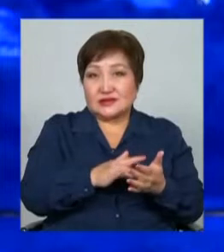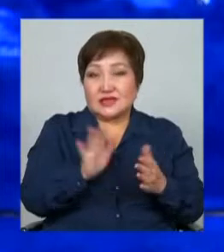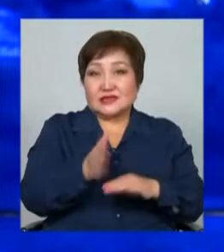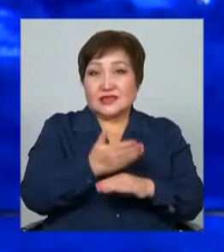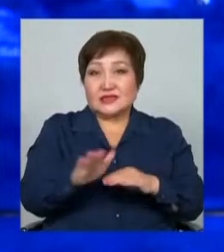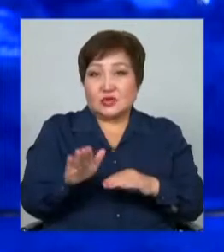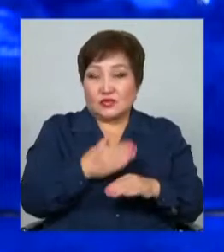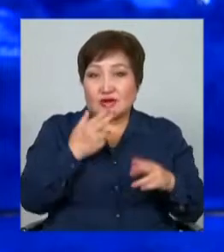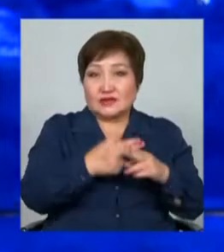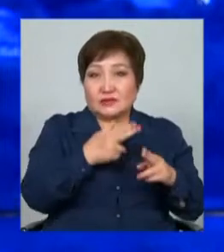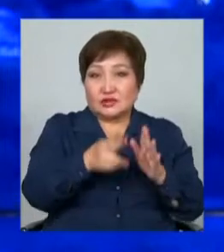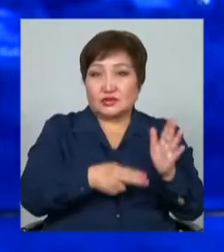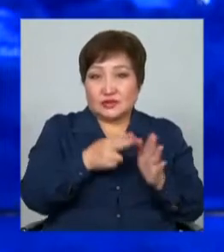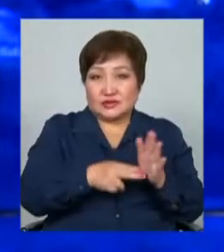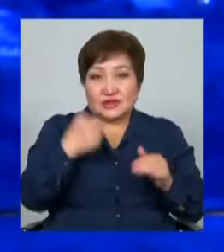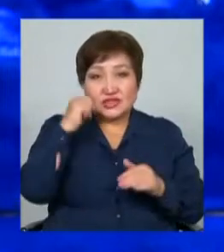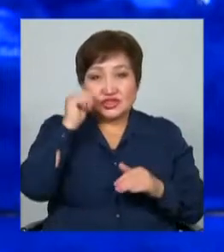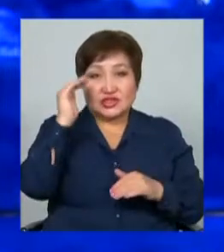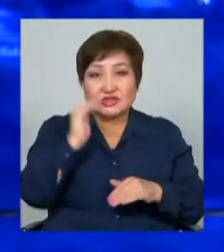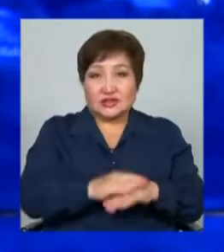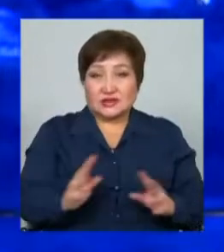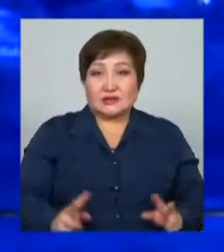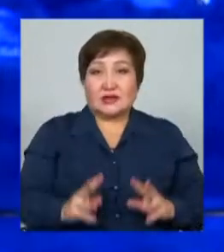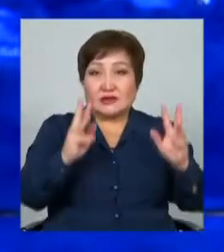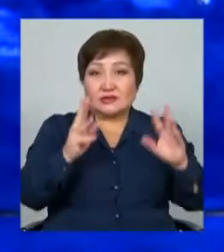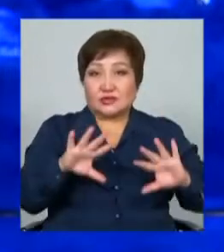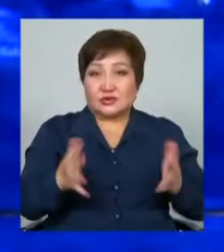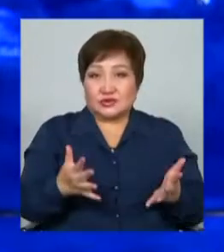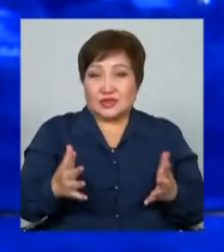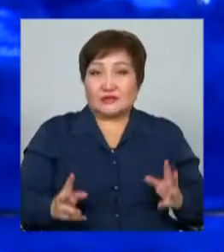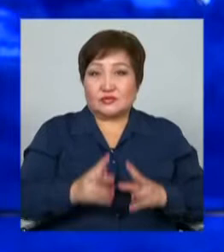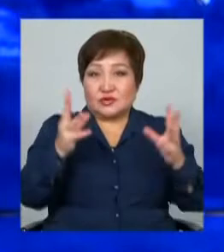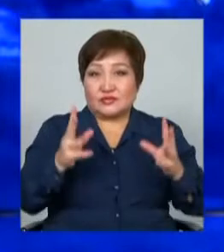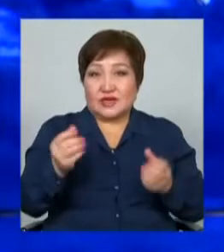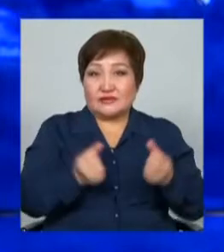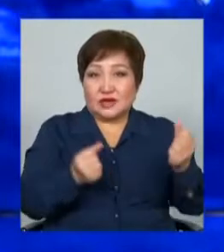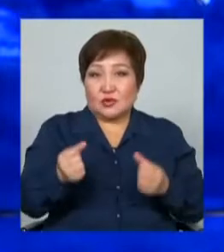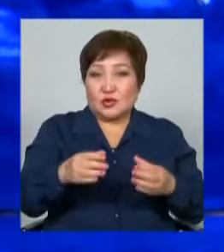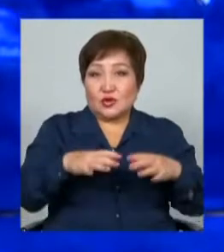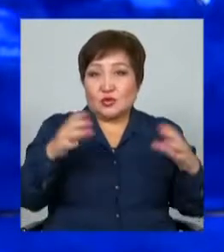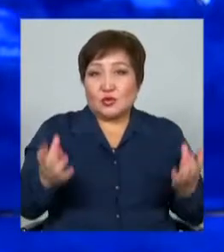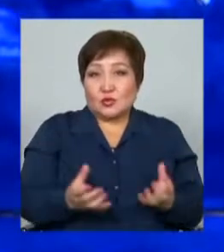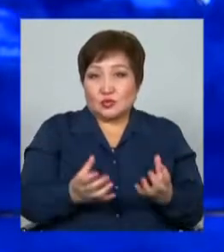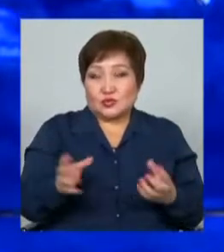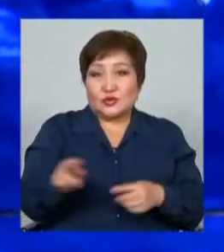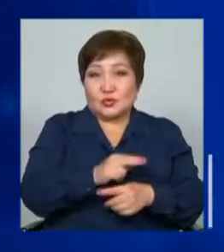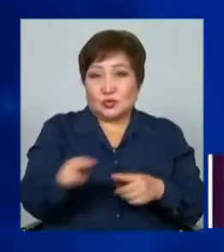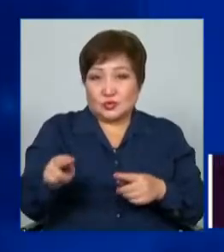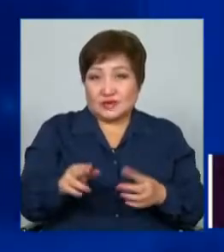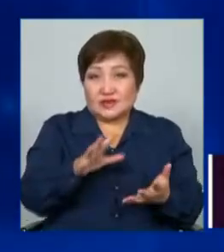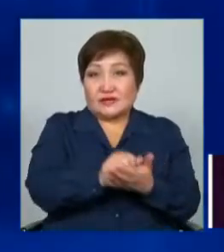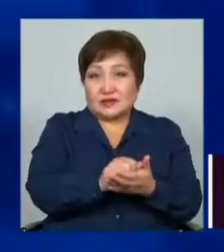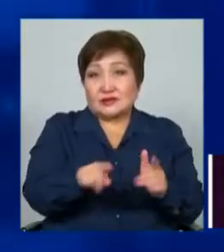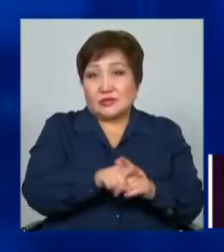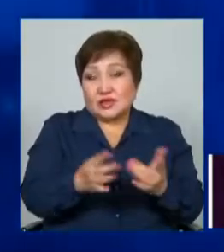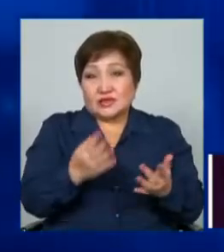станциясында кеше кешкісін алапат өрт болды. От жалыны автокөлік дөңгелектерін қайта өңдеу алаңын шарпыған. Оқиға орнына шұғыл жеткен 4